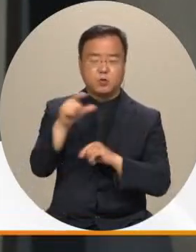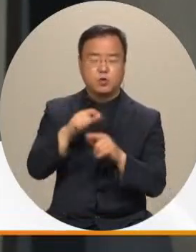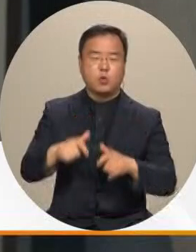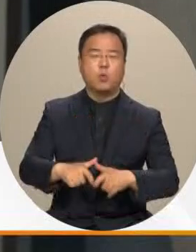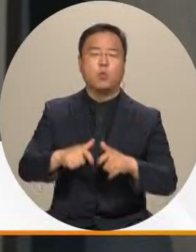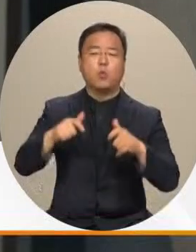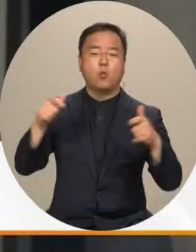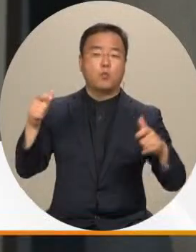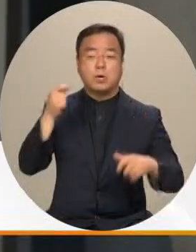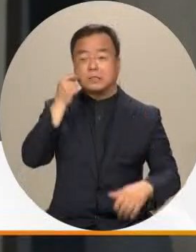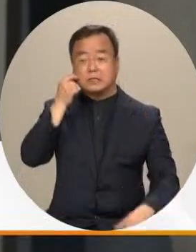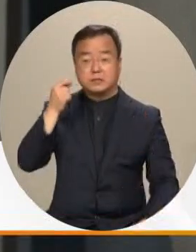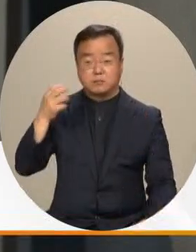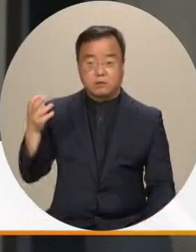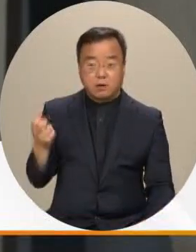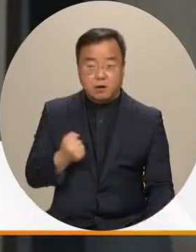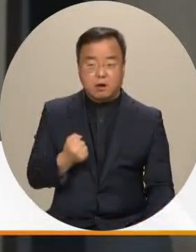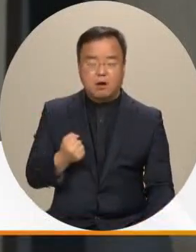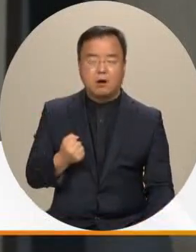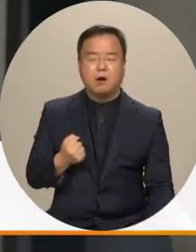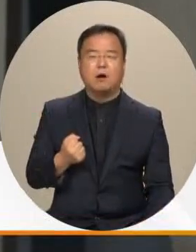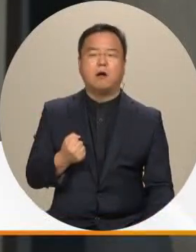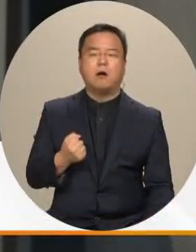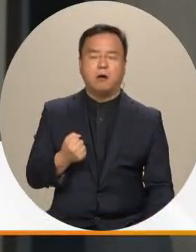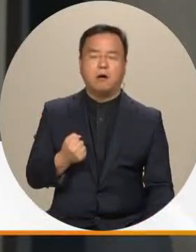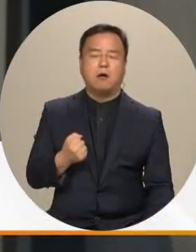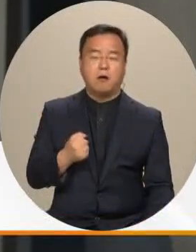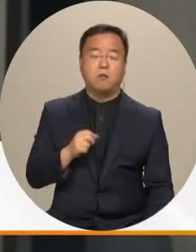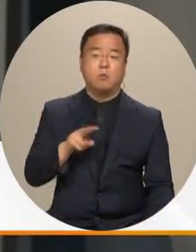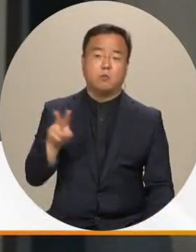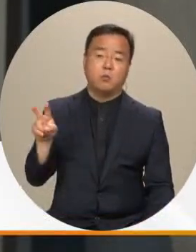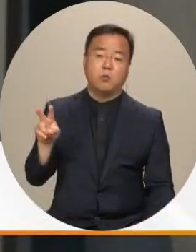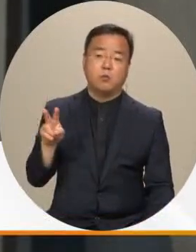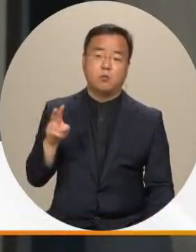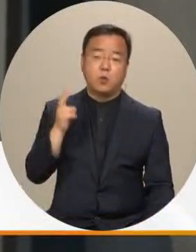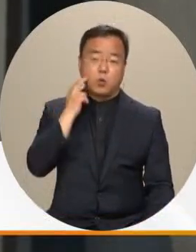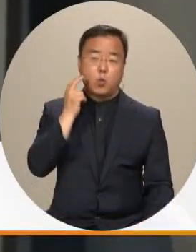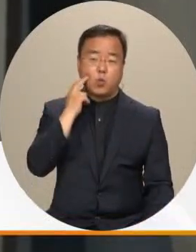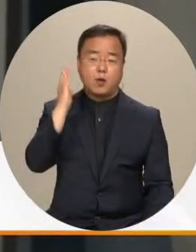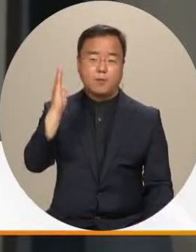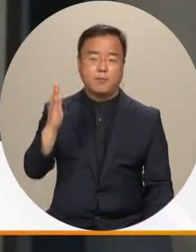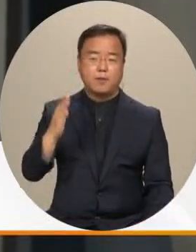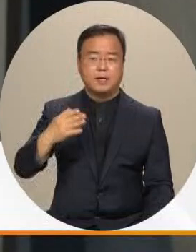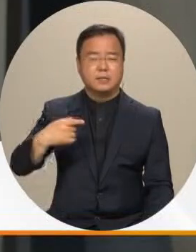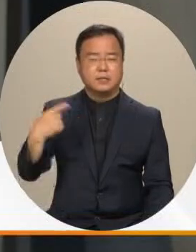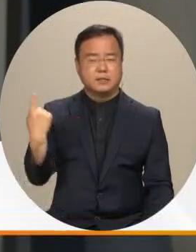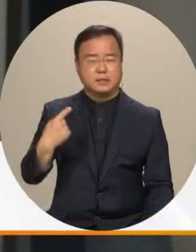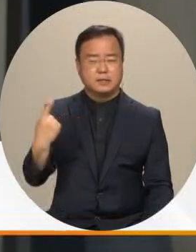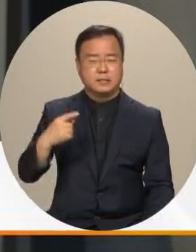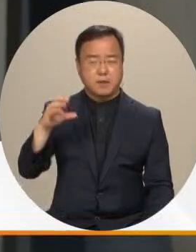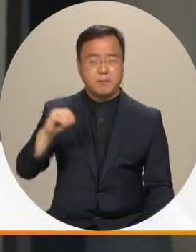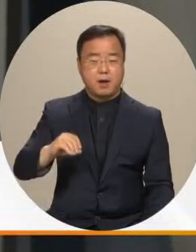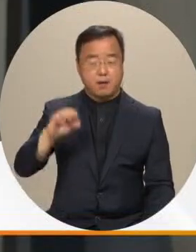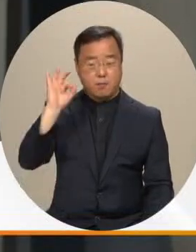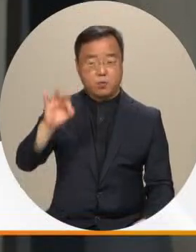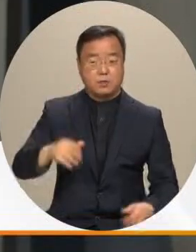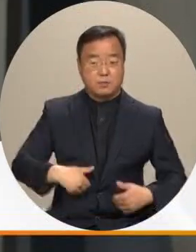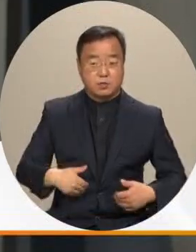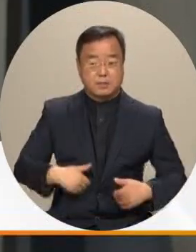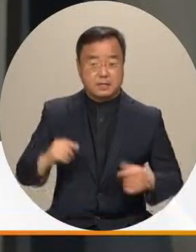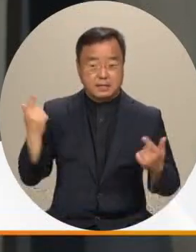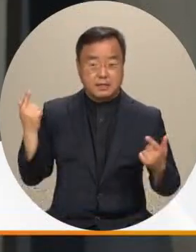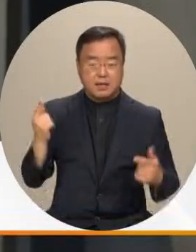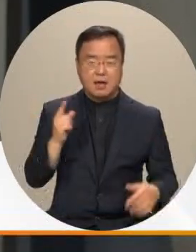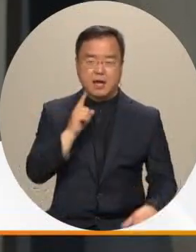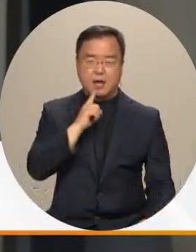활성화되고 많은 분들이 봐서 우습게 소리로 천만명 봐야 되지 않냐 뭐 이러시겠습니다 그래서 그건 어찌 보면